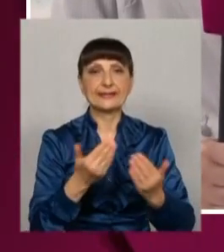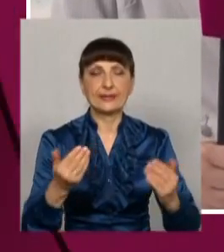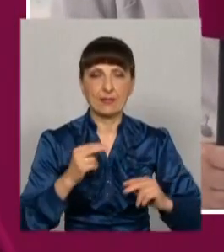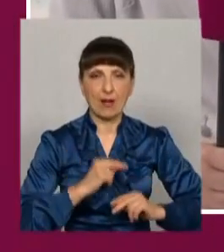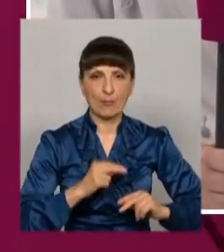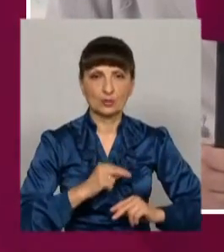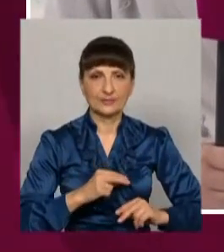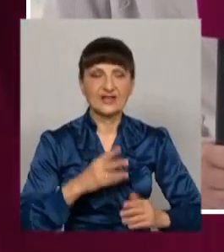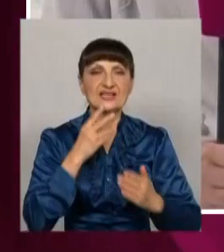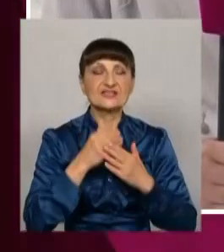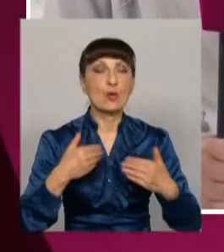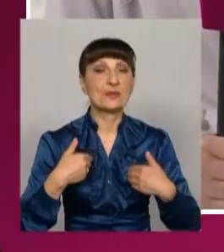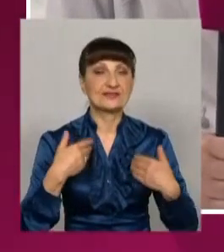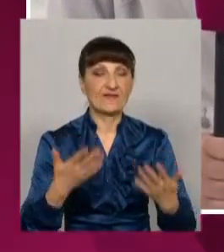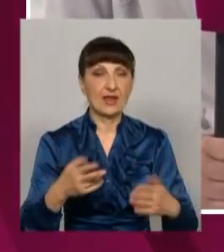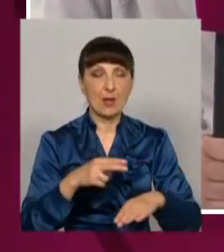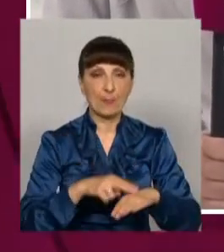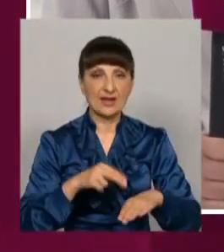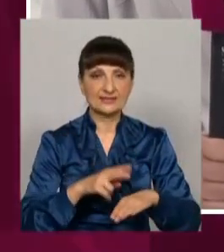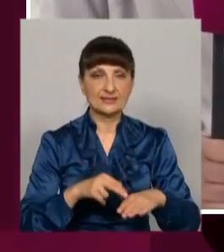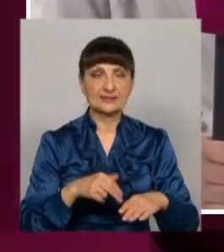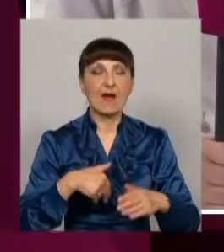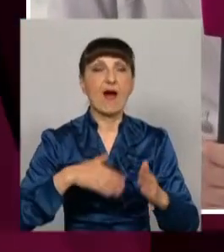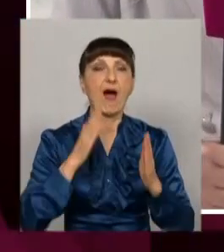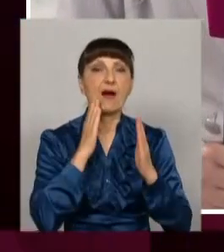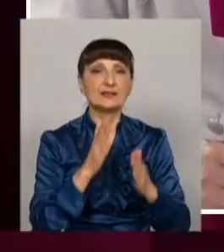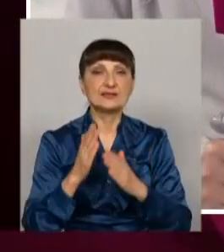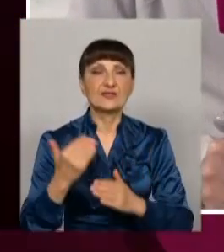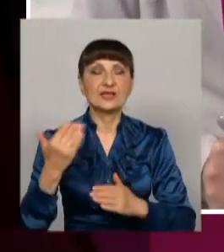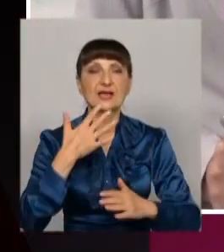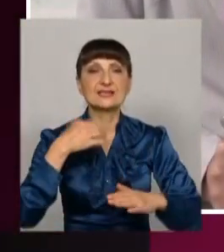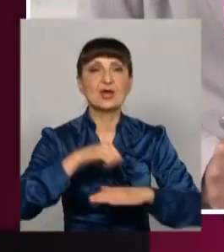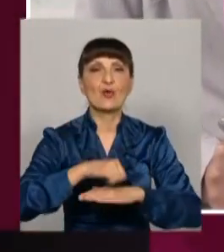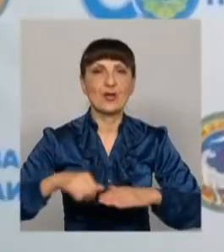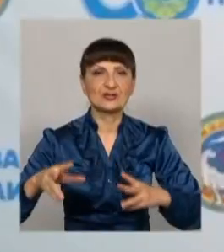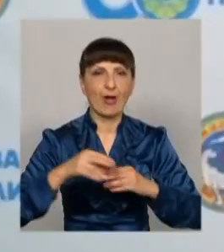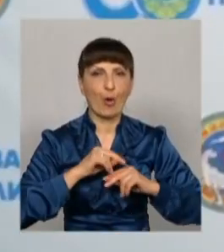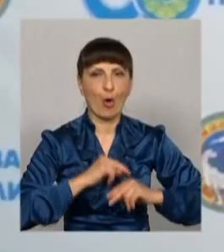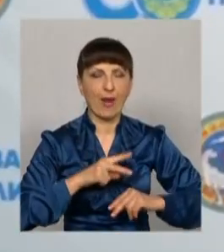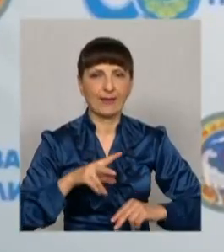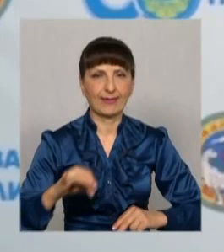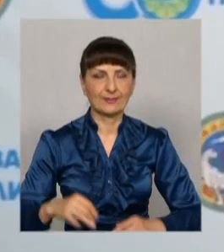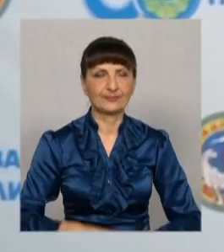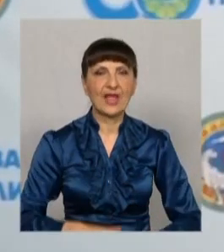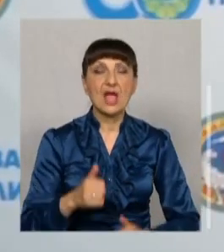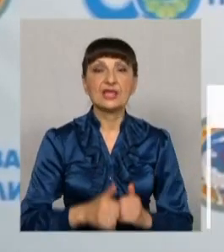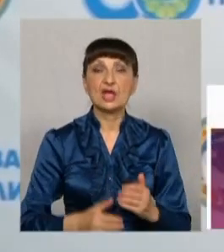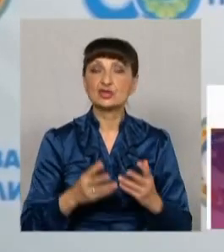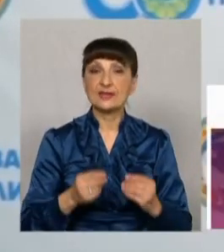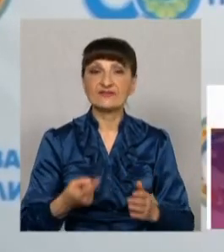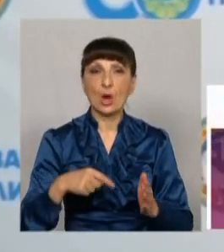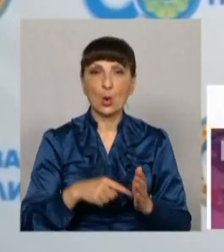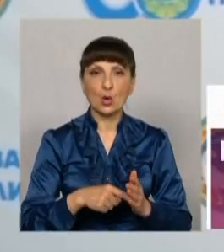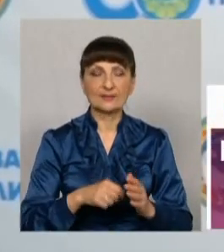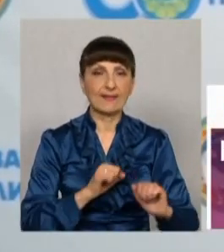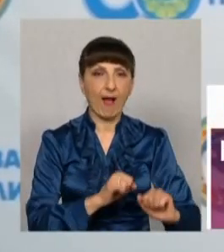слову, свои поздравления стражам порядка адресовали и их зарубежные коллеги. Ежедневно в город для